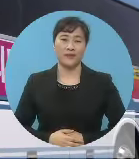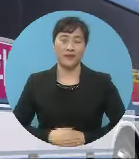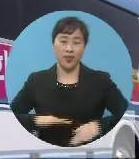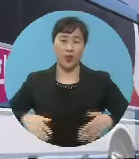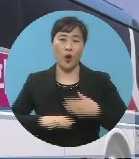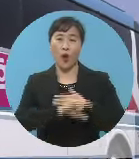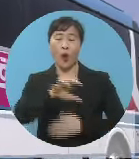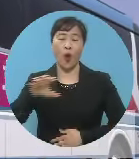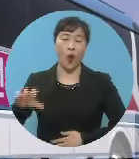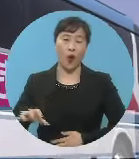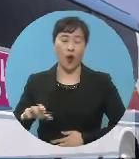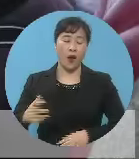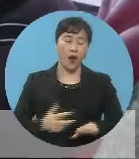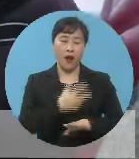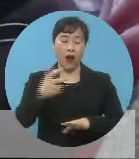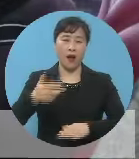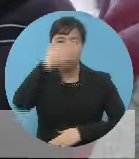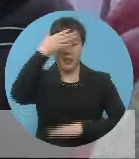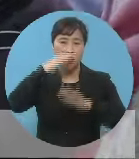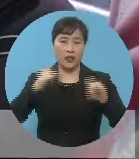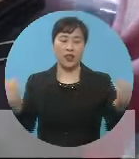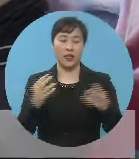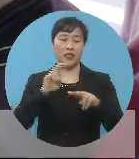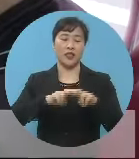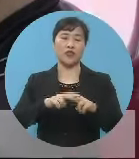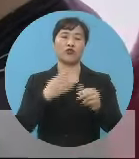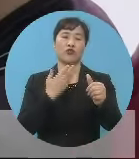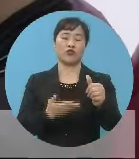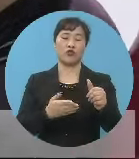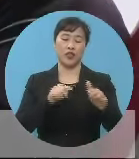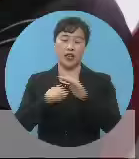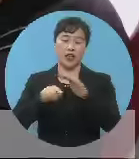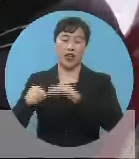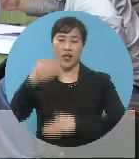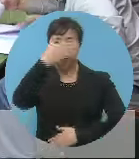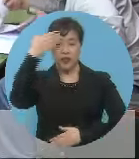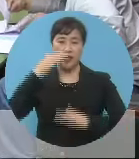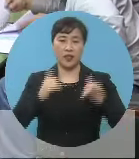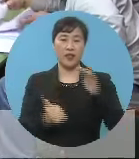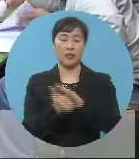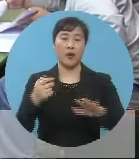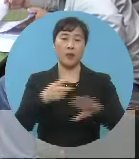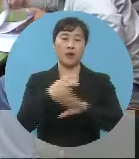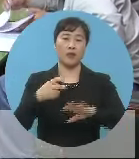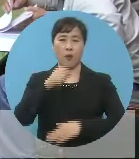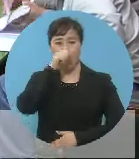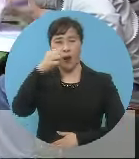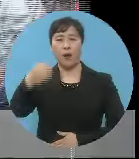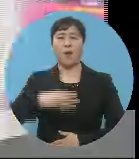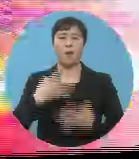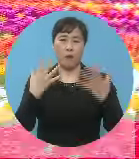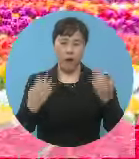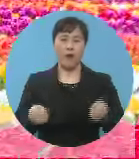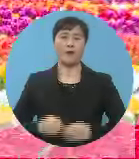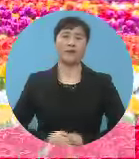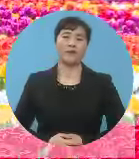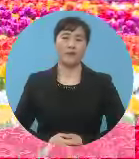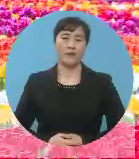전남 곳곳을 누비며 청년들에게 일자리를 찾아주는 찾아가는 청년희망버스가 큰 호응을 얻고 있습니다.